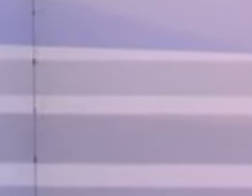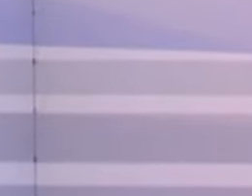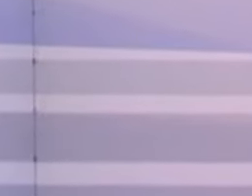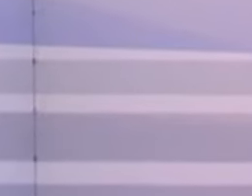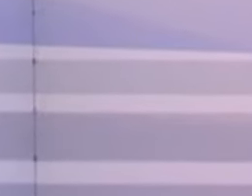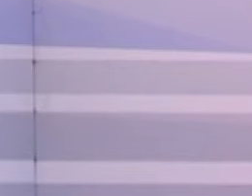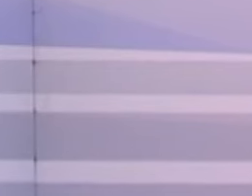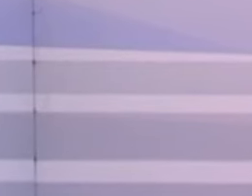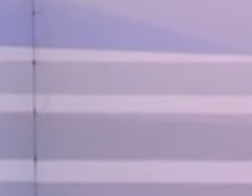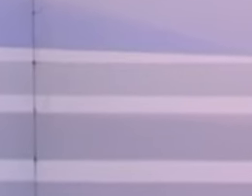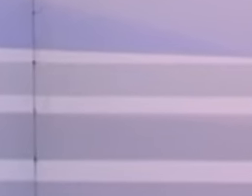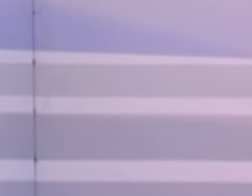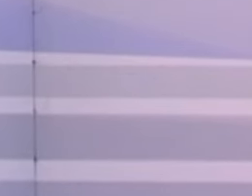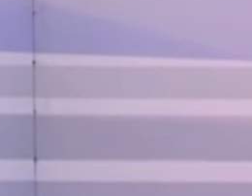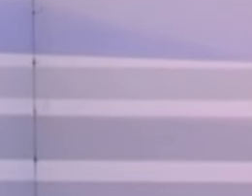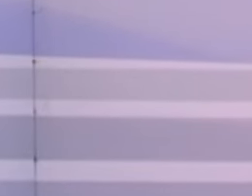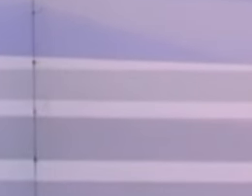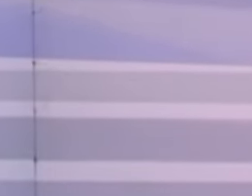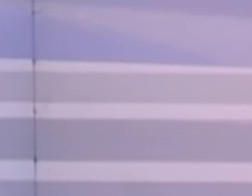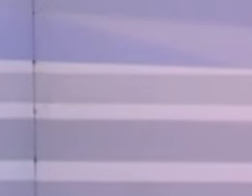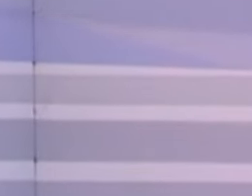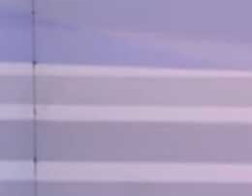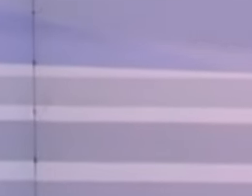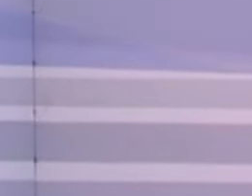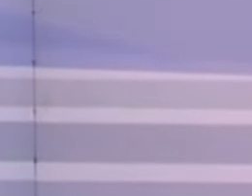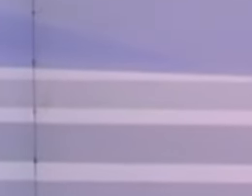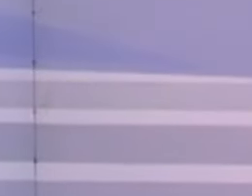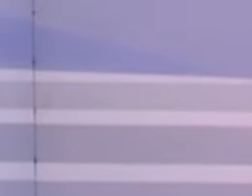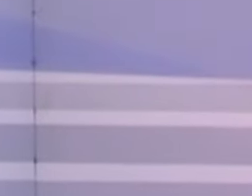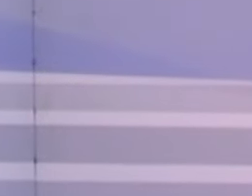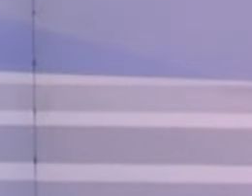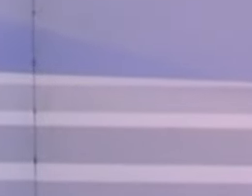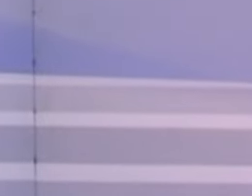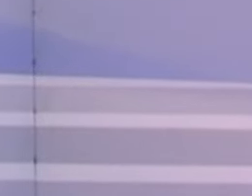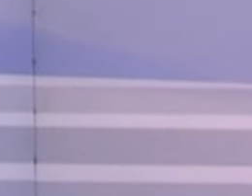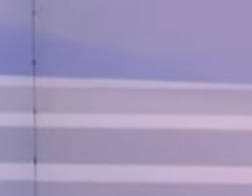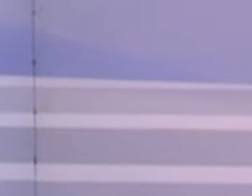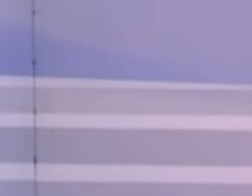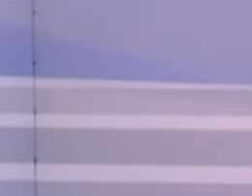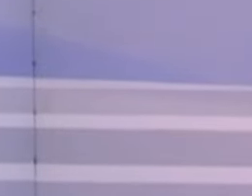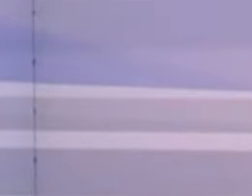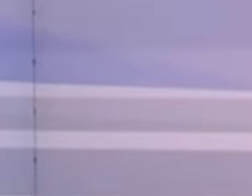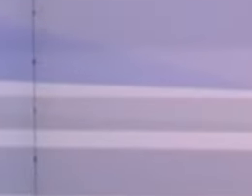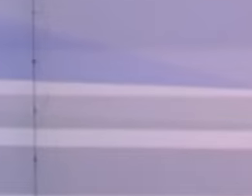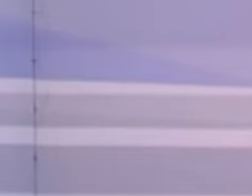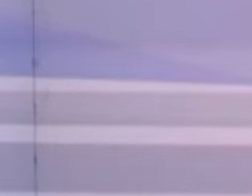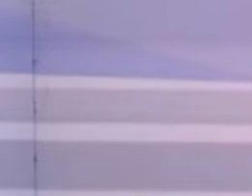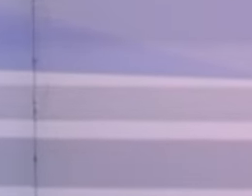na tumutok sa mga balita, mag-subscribe sa GMA Integrated News sa YouTube. Sa mga kapuso